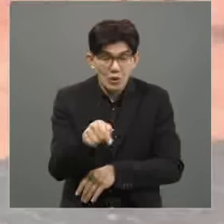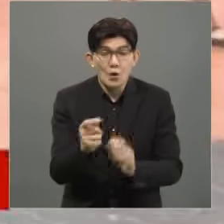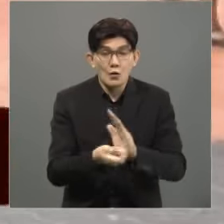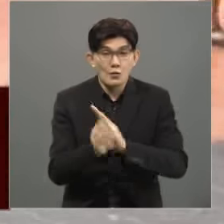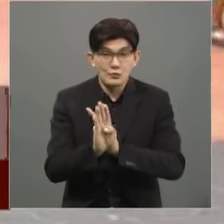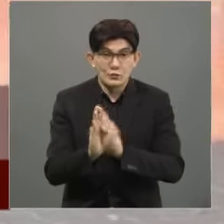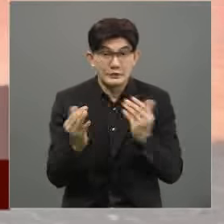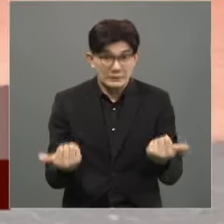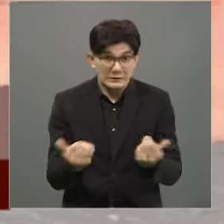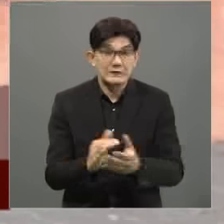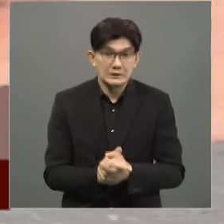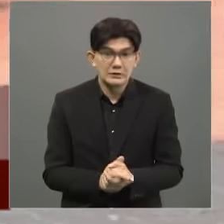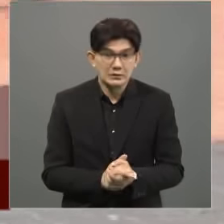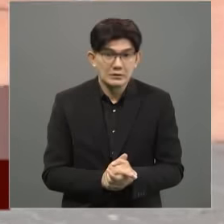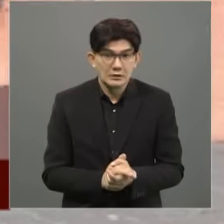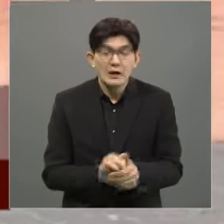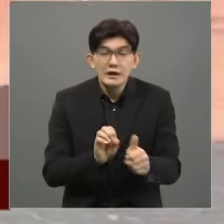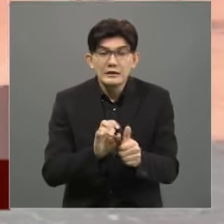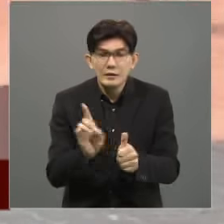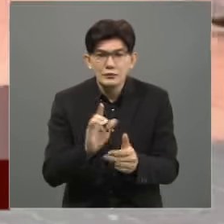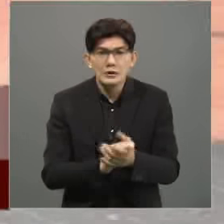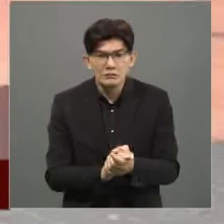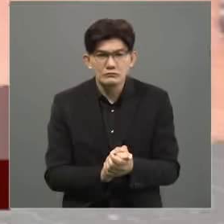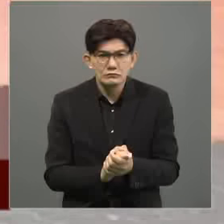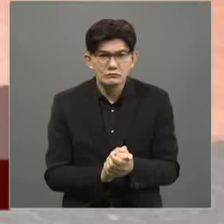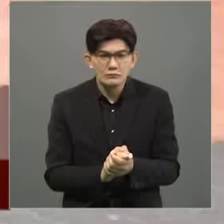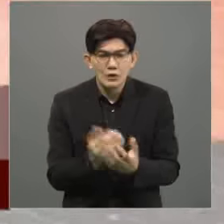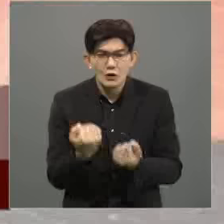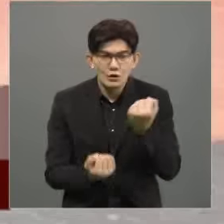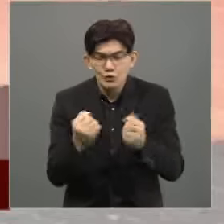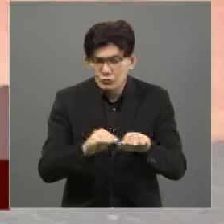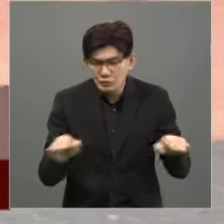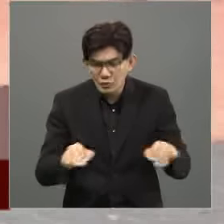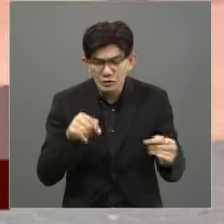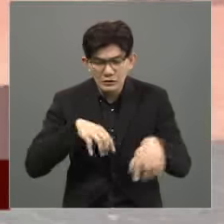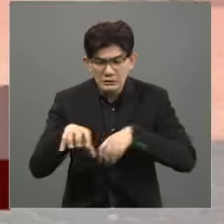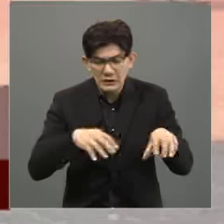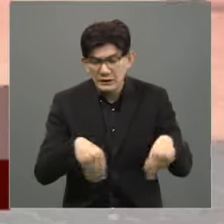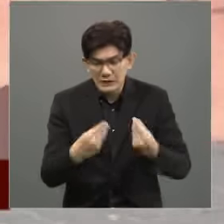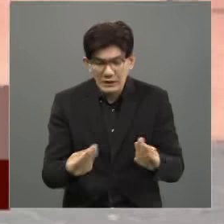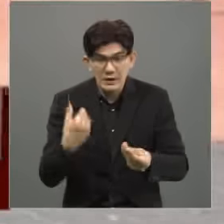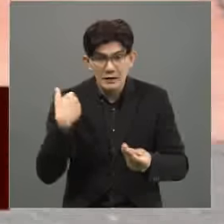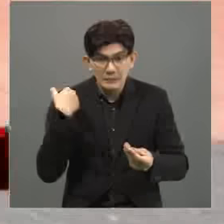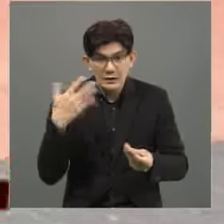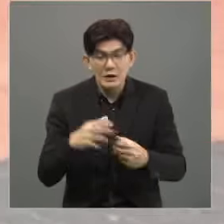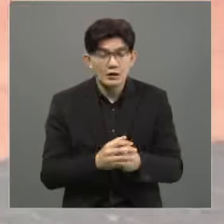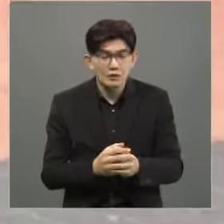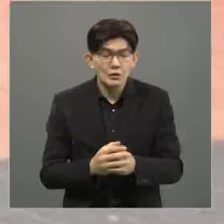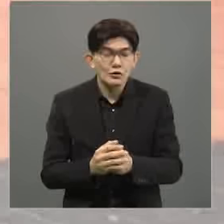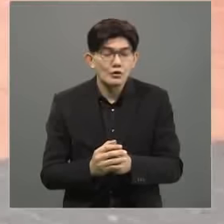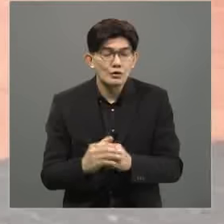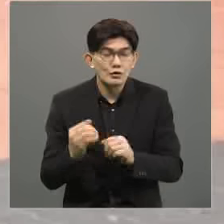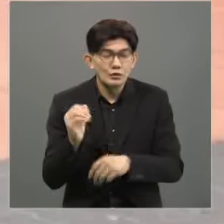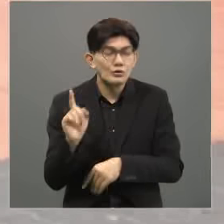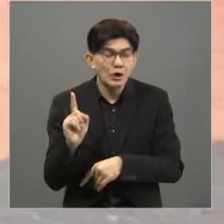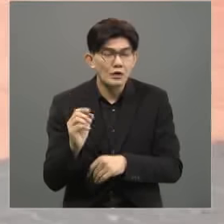ลราชธานีในห้วงเวลานี้นะครับจะแนะนำว่าอยากให้ใช้บริการในจุดจอดรถของทางจังหวัดที่จัดเตรียมไว้ให้และใช้บริการรถชัตเทิลบัสนะครับที่จะน